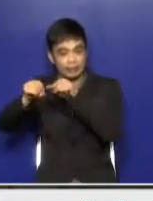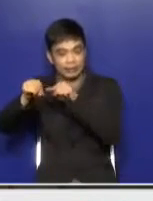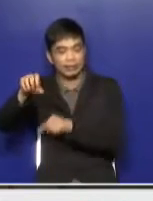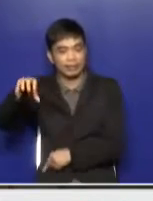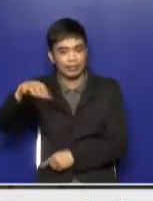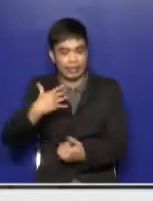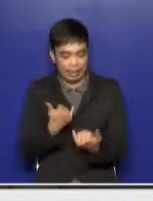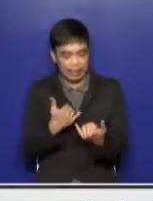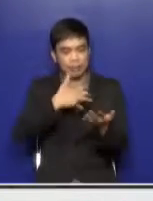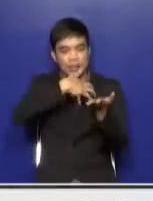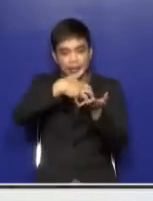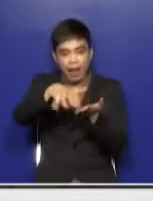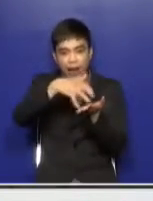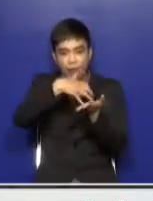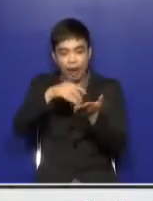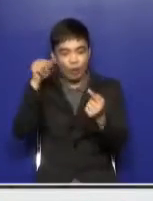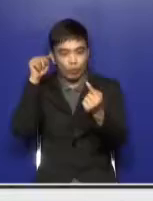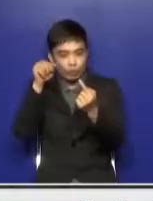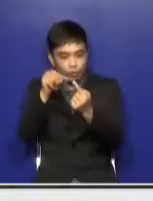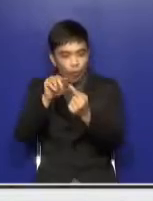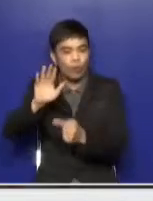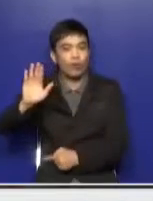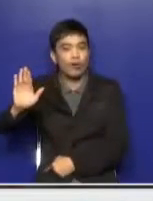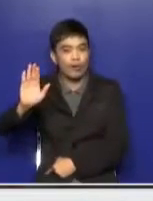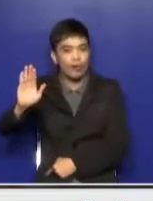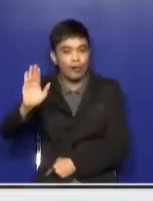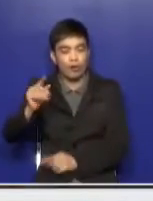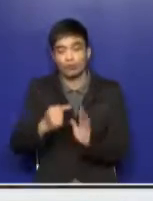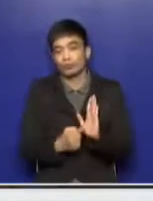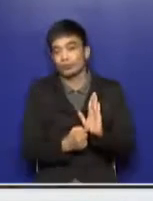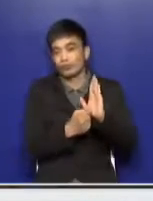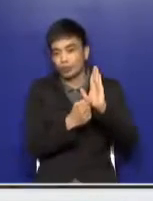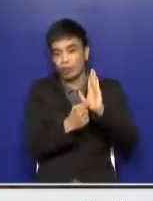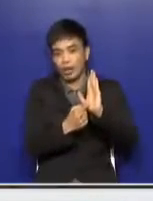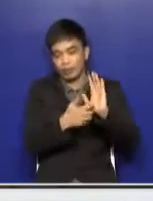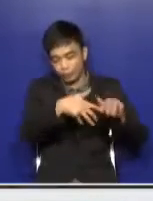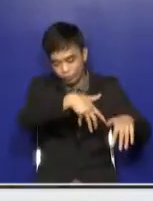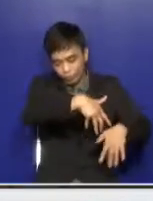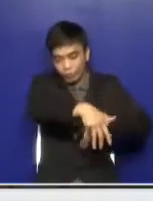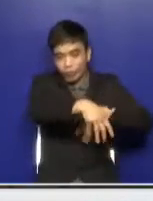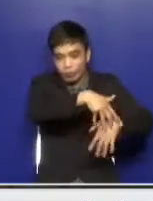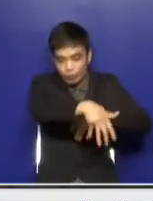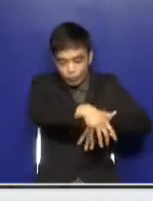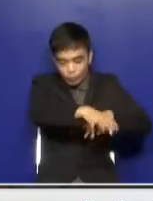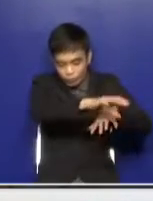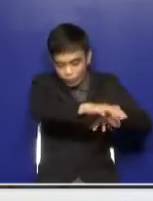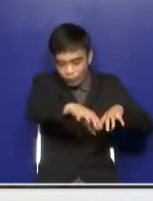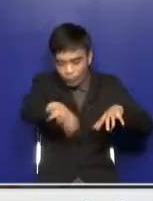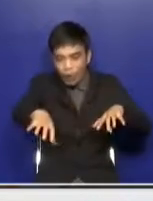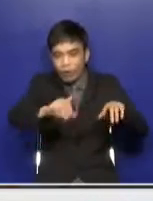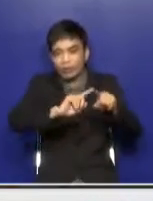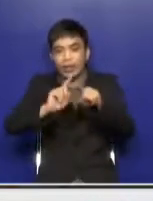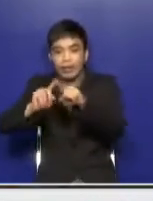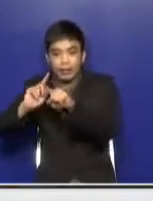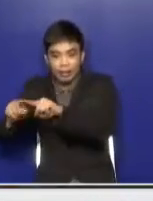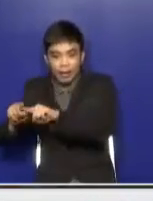ถึงสำนักงานตรวจเงินแผ่นดินนะอย่างเช่นท้องถิ่นท้องที่หลายที่ที่มี